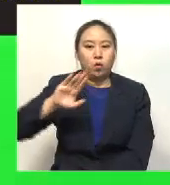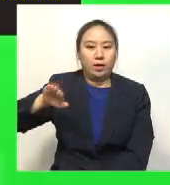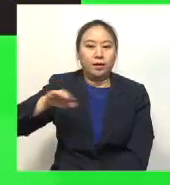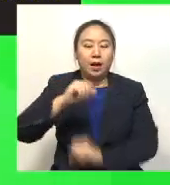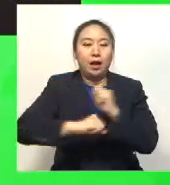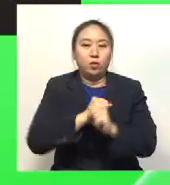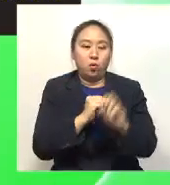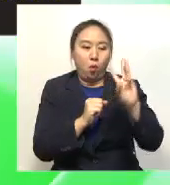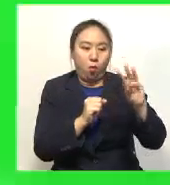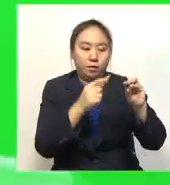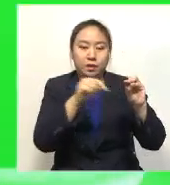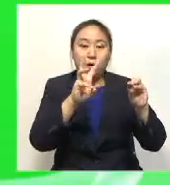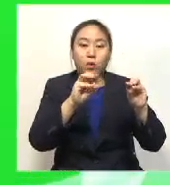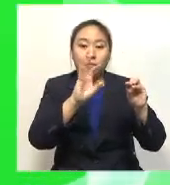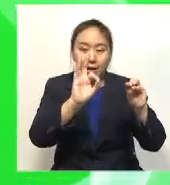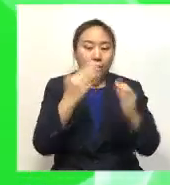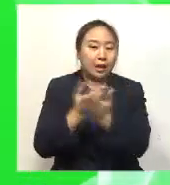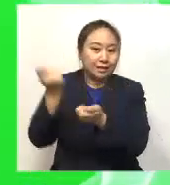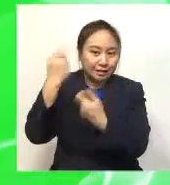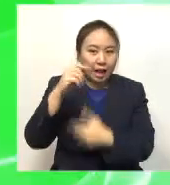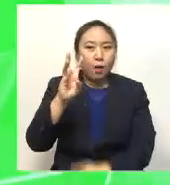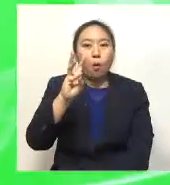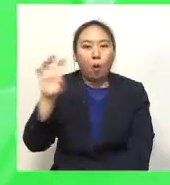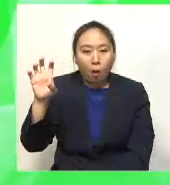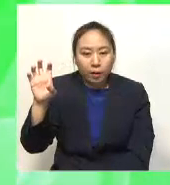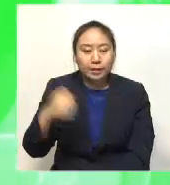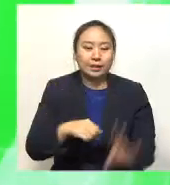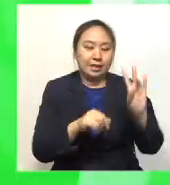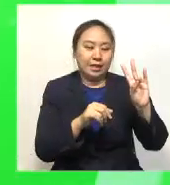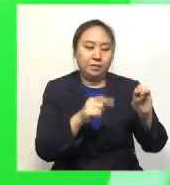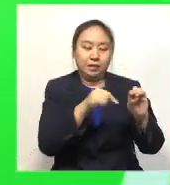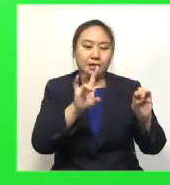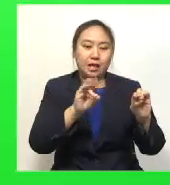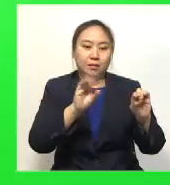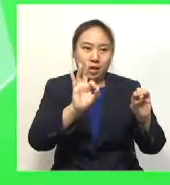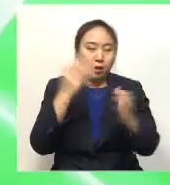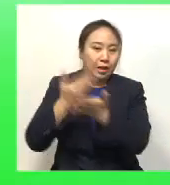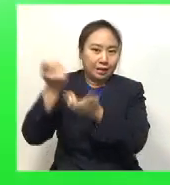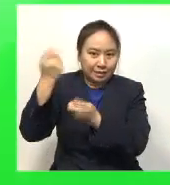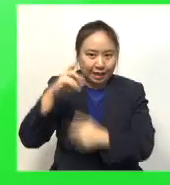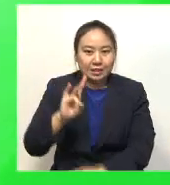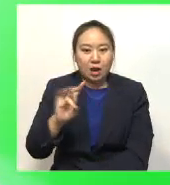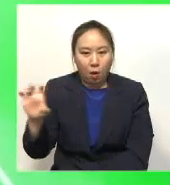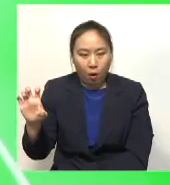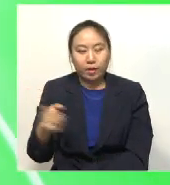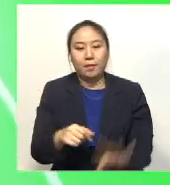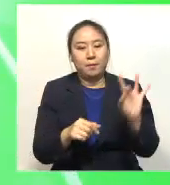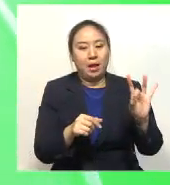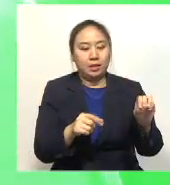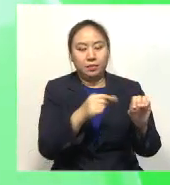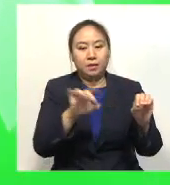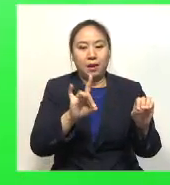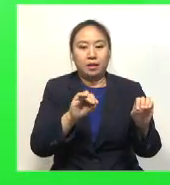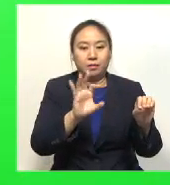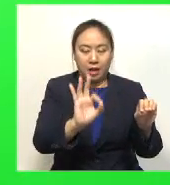ายุ60ถึง69ปีอยู่ที่600บาทต่อเดือน70ถึง79ปี700บาทต่อเดือน80ถึ